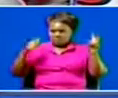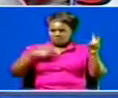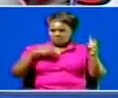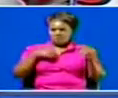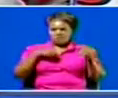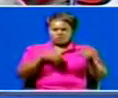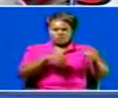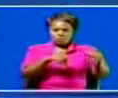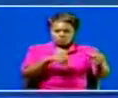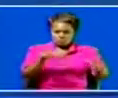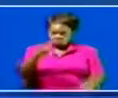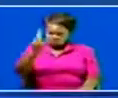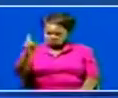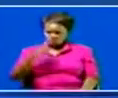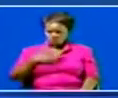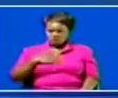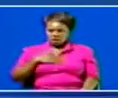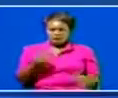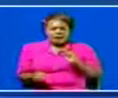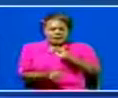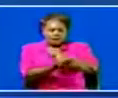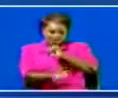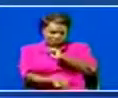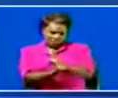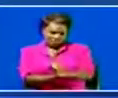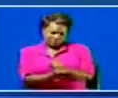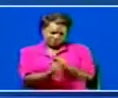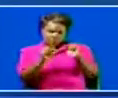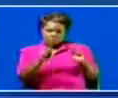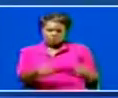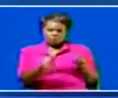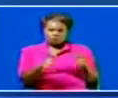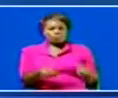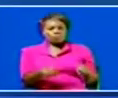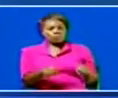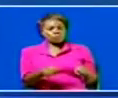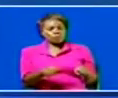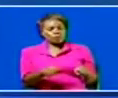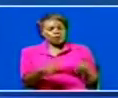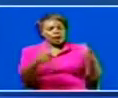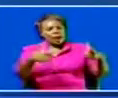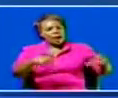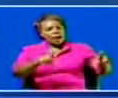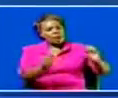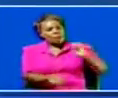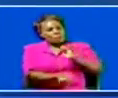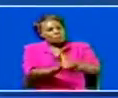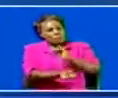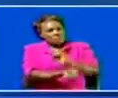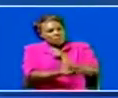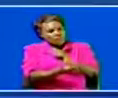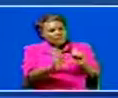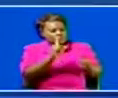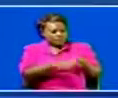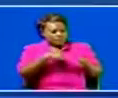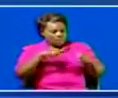I mean swali langu ni kuhusiana na ushauri. Je, tunaweza kupeana nafasi ya ushauri wakati tunakuwa